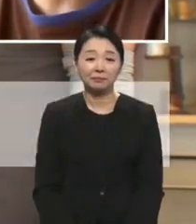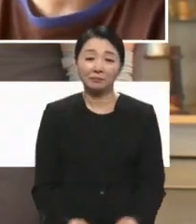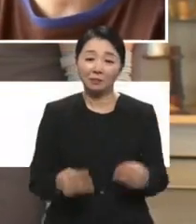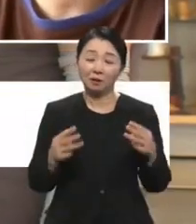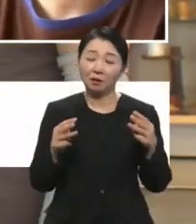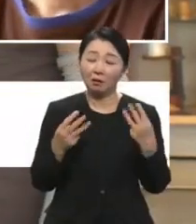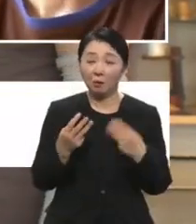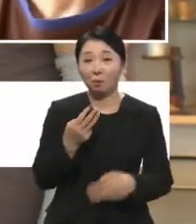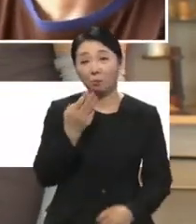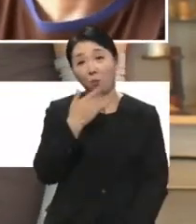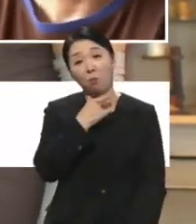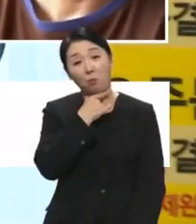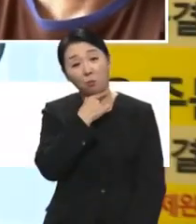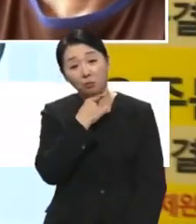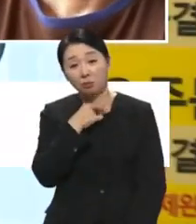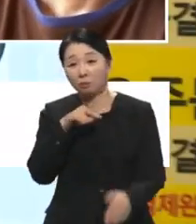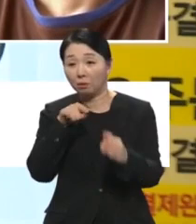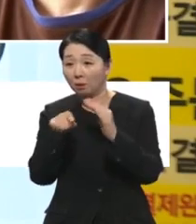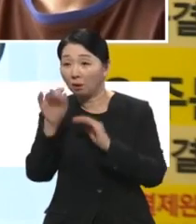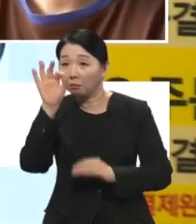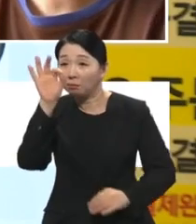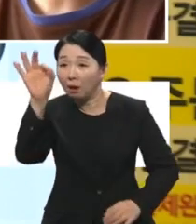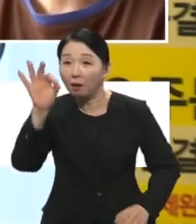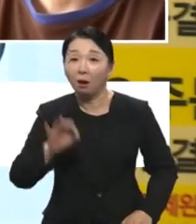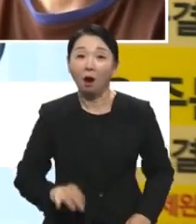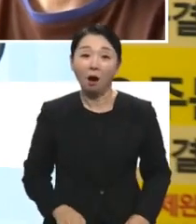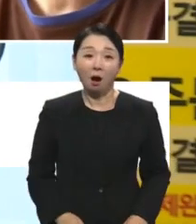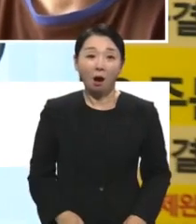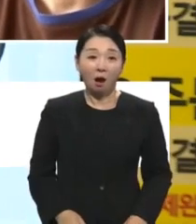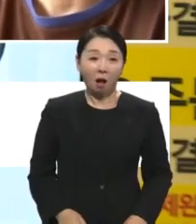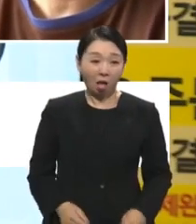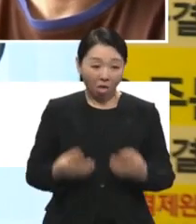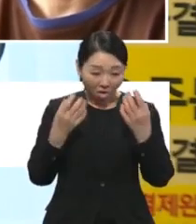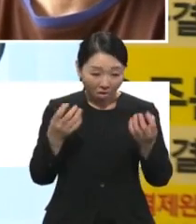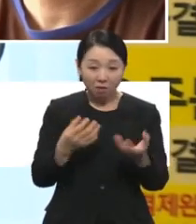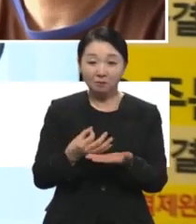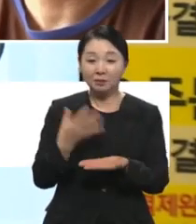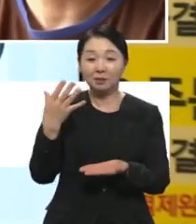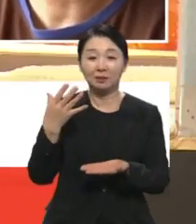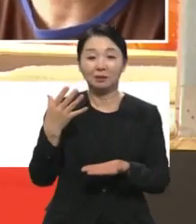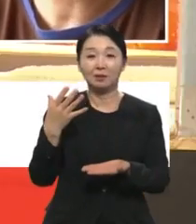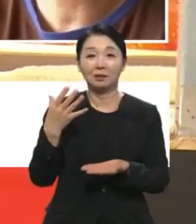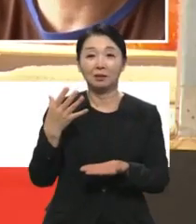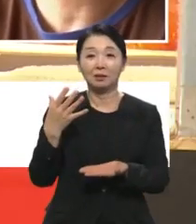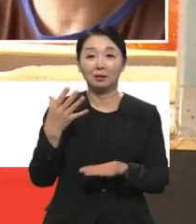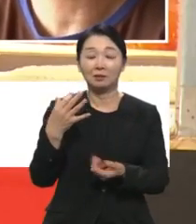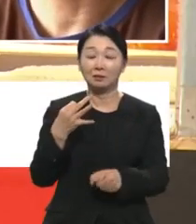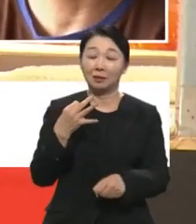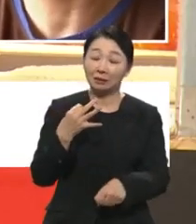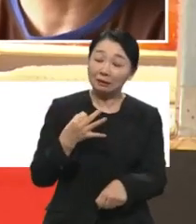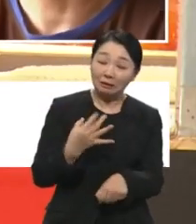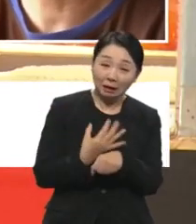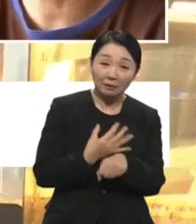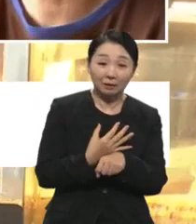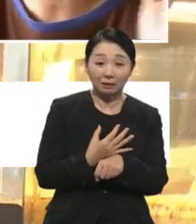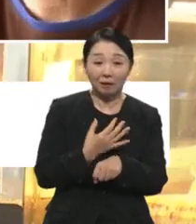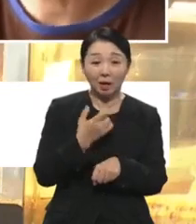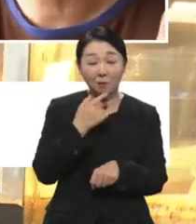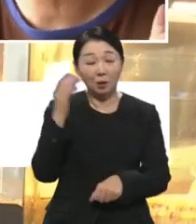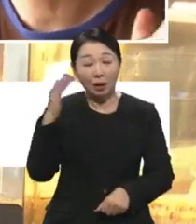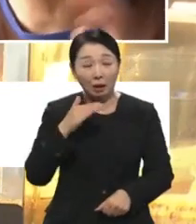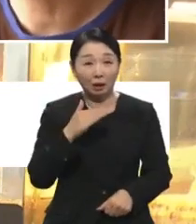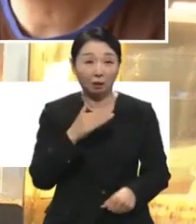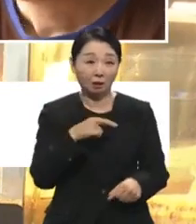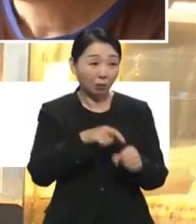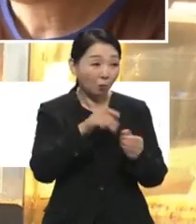라면을 먹을까 해서 봤는데 너무 비싼 거예요 메뉴판이 그러면 좀 간단하게 그냥 해결하자 그래서